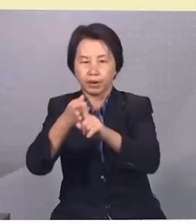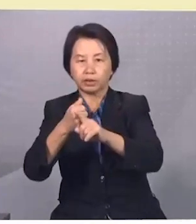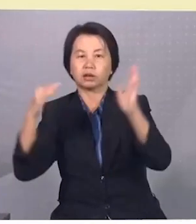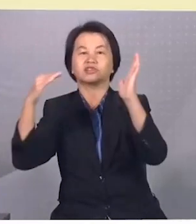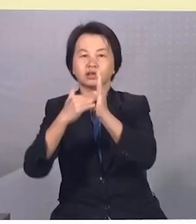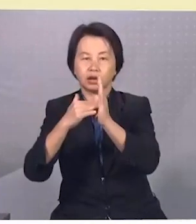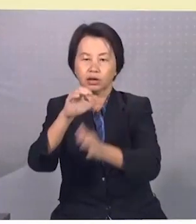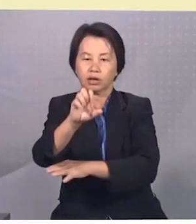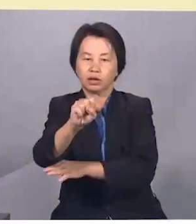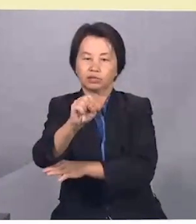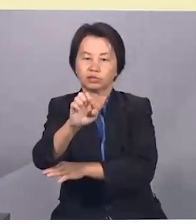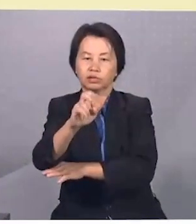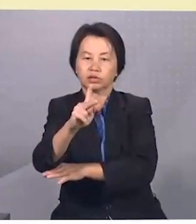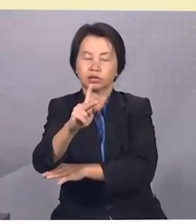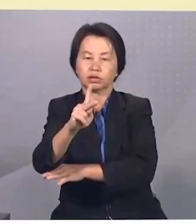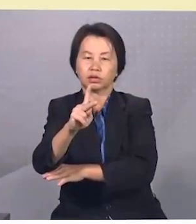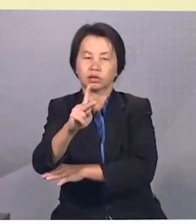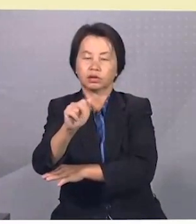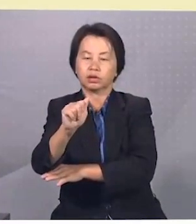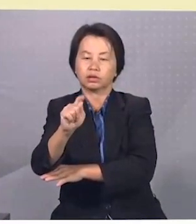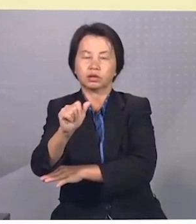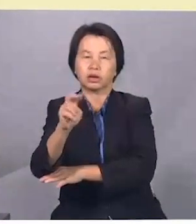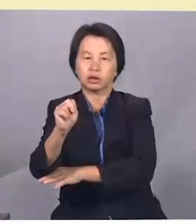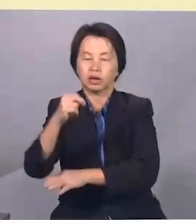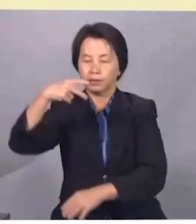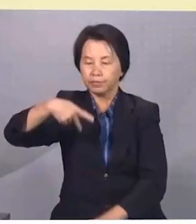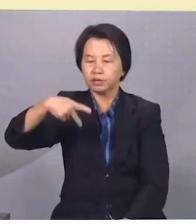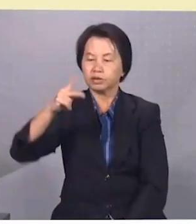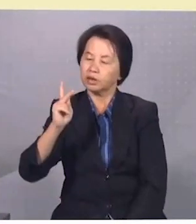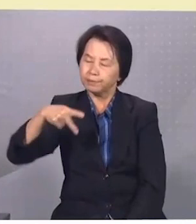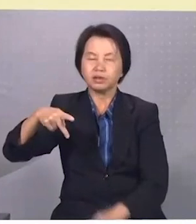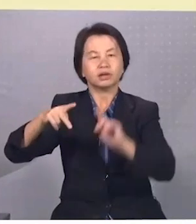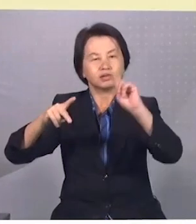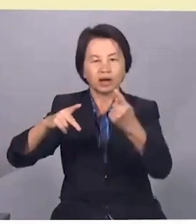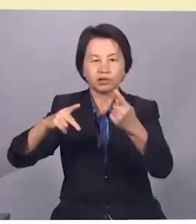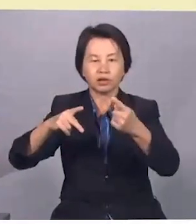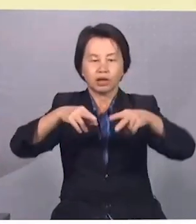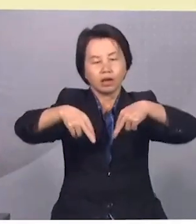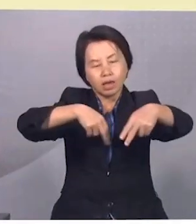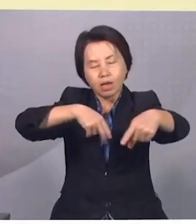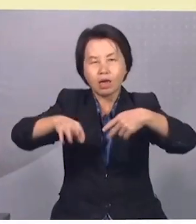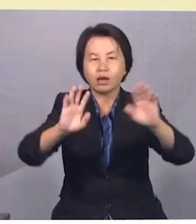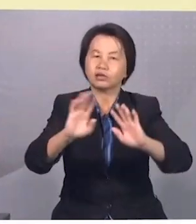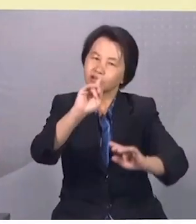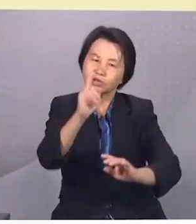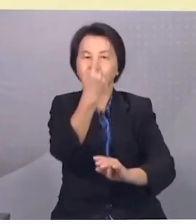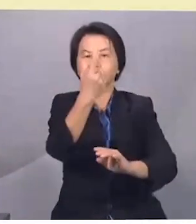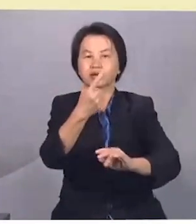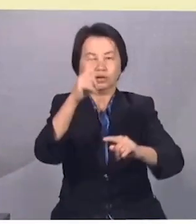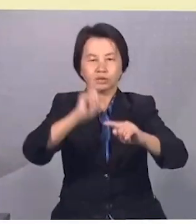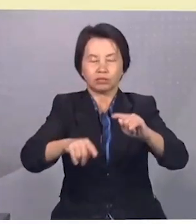sekatan pipi saja perintah sekatan dcg pergerakan saja saya akan